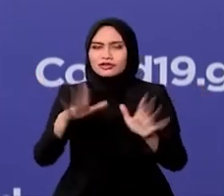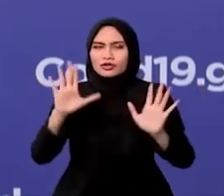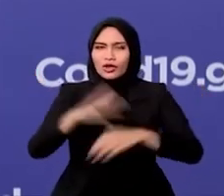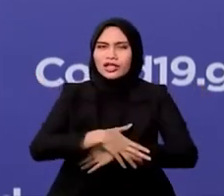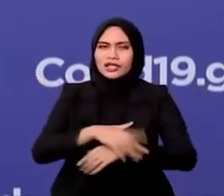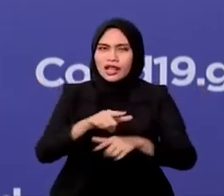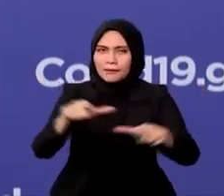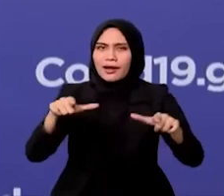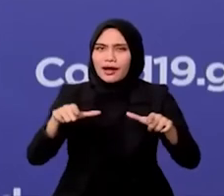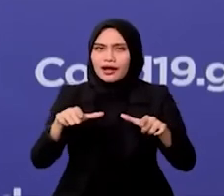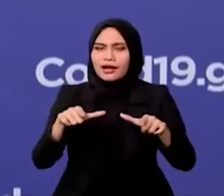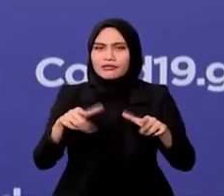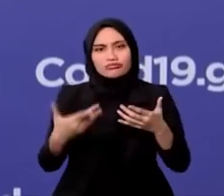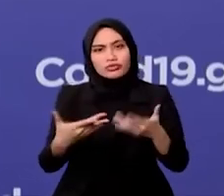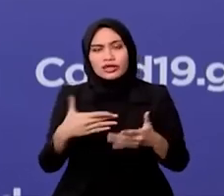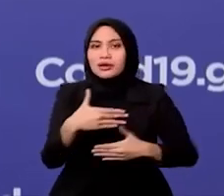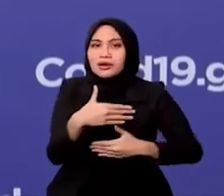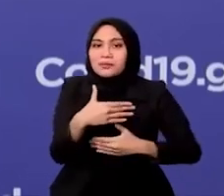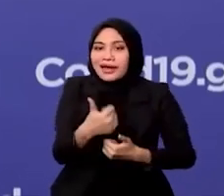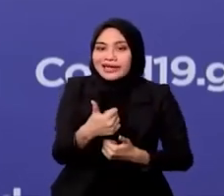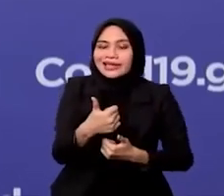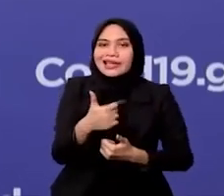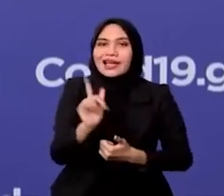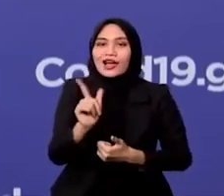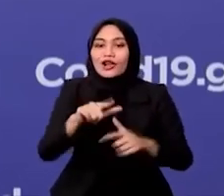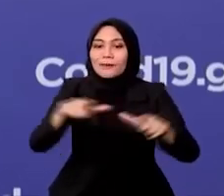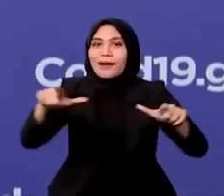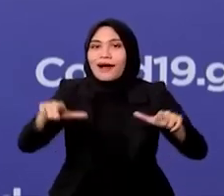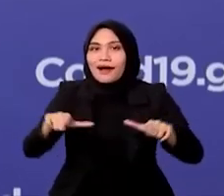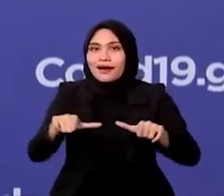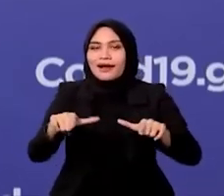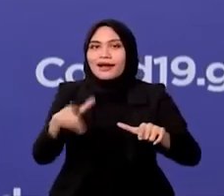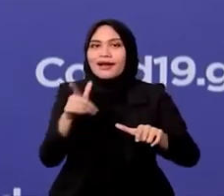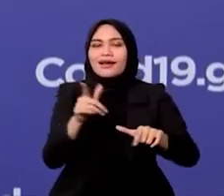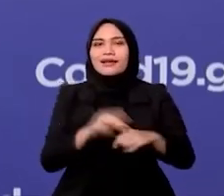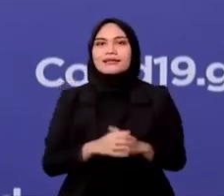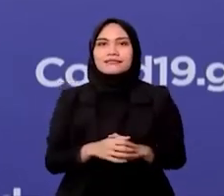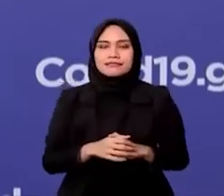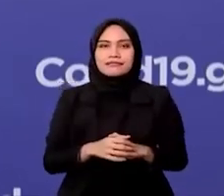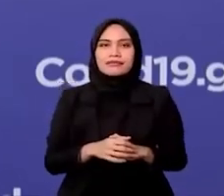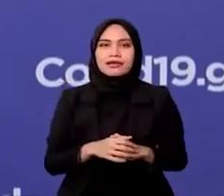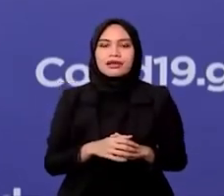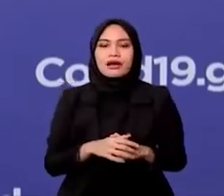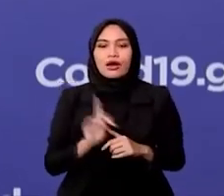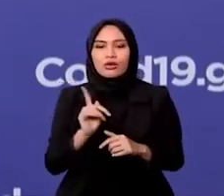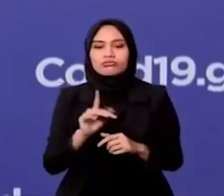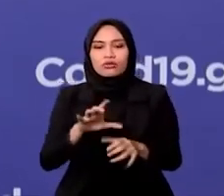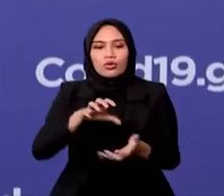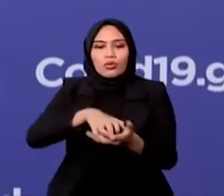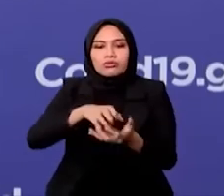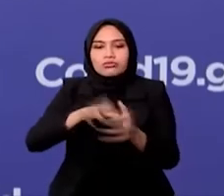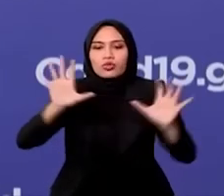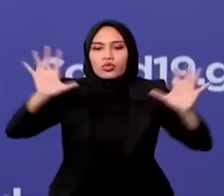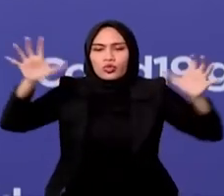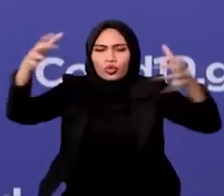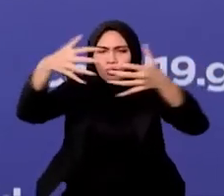itu lebih mudah teratasi dilapangan terbuka dibanding dengan bekian tertutup